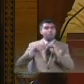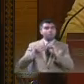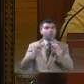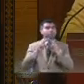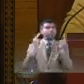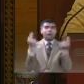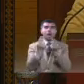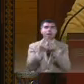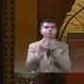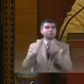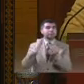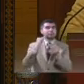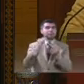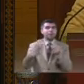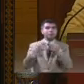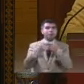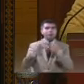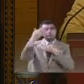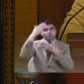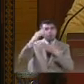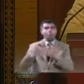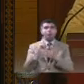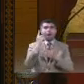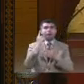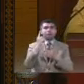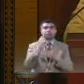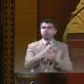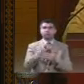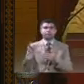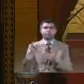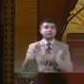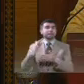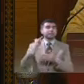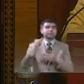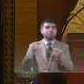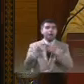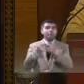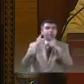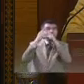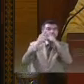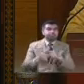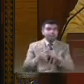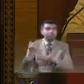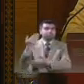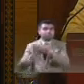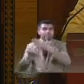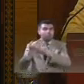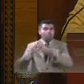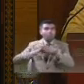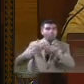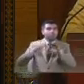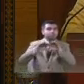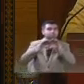ولا هي ليست خاصية تطبع الاقتصاد الوطني، بل هي تطبع جميع الاقتصاديات بالنظر إلى تدبير